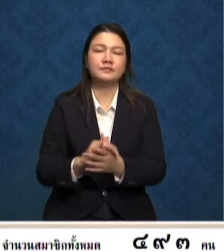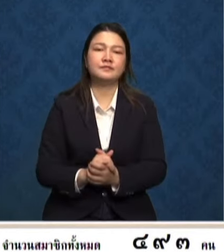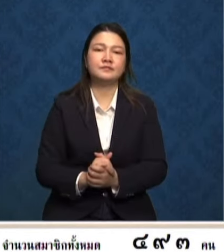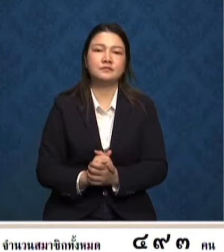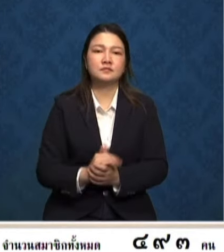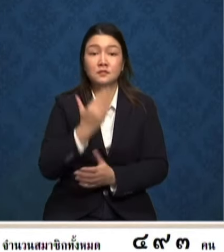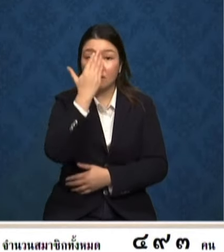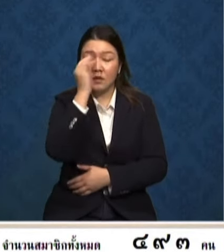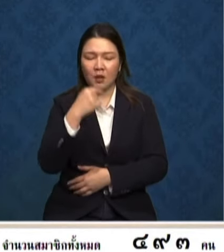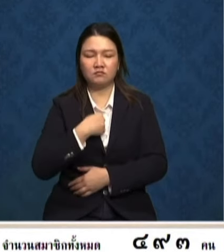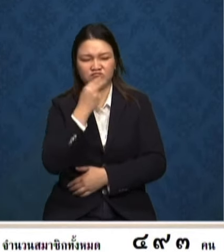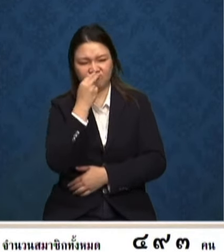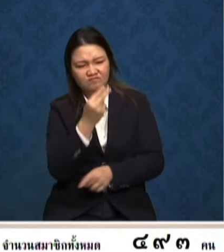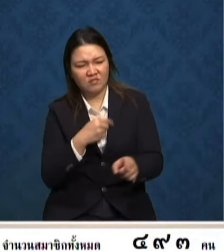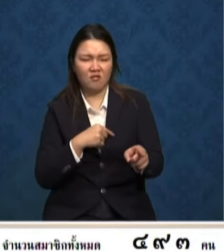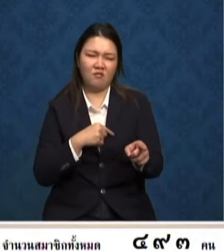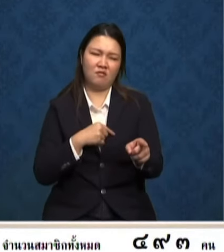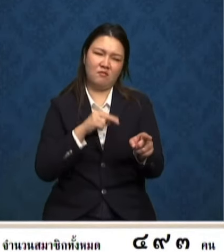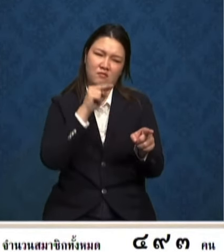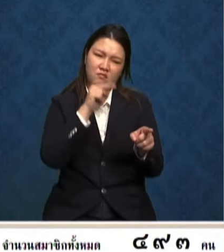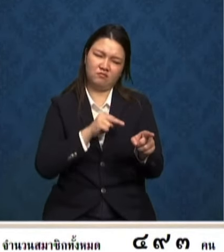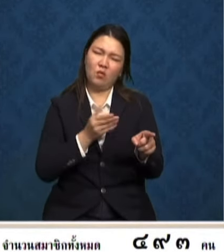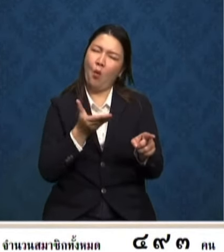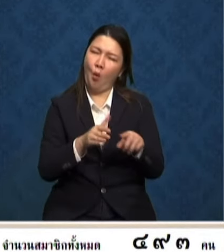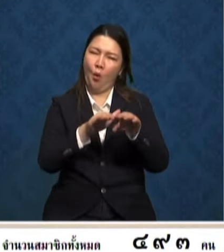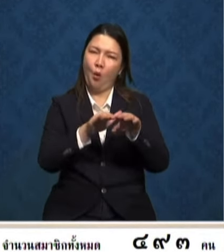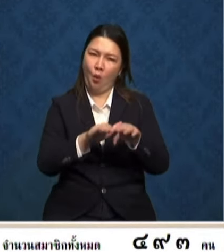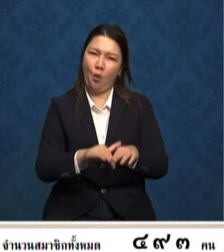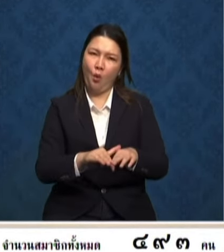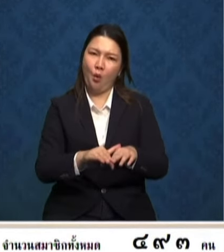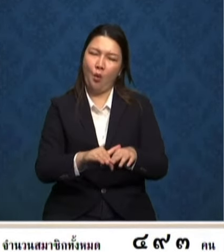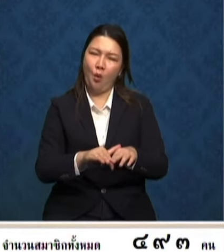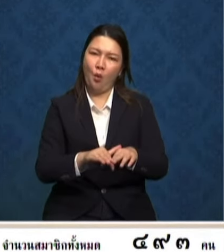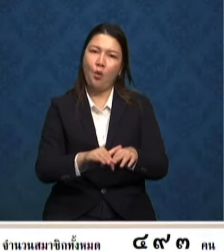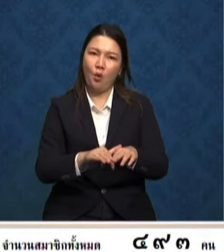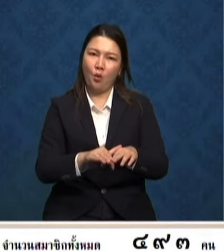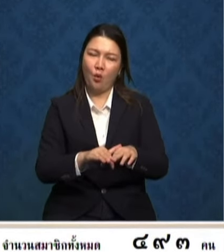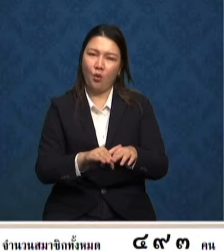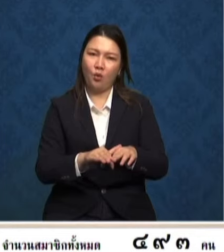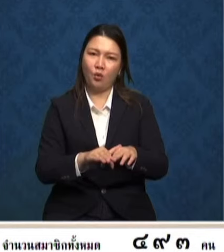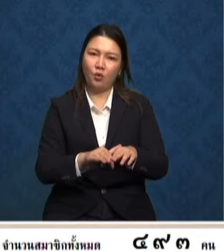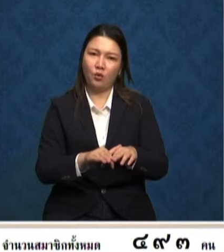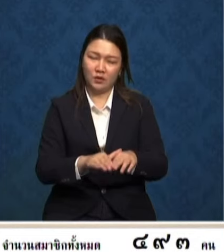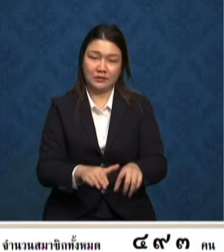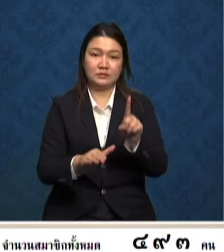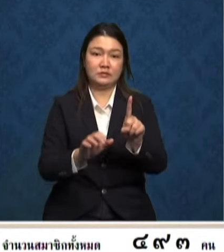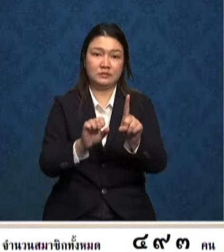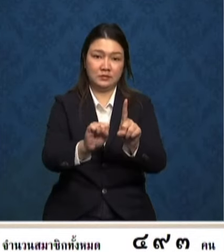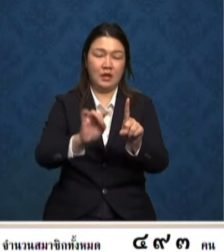ทำไมผมถึงเสนอขอให้ปรับลดเป็นจำนวนเงิน